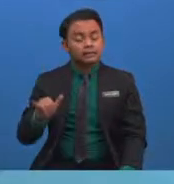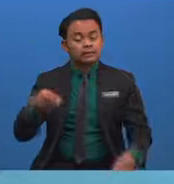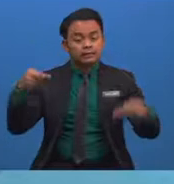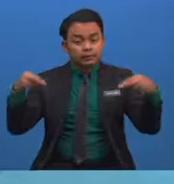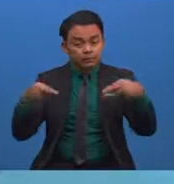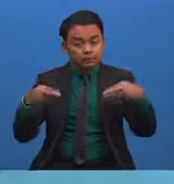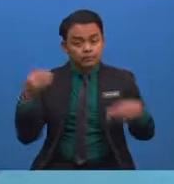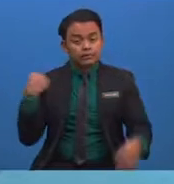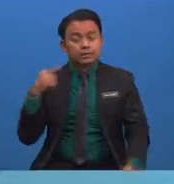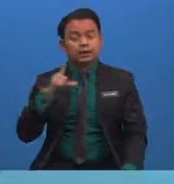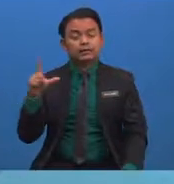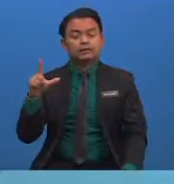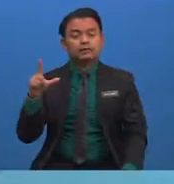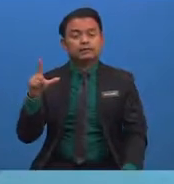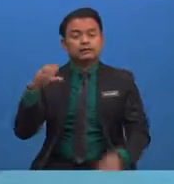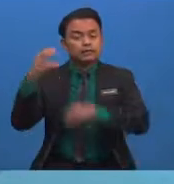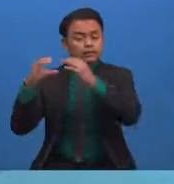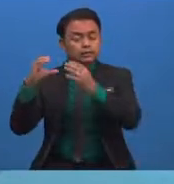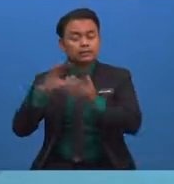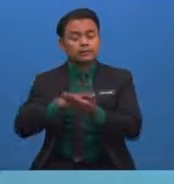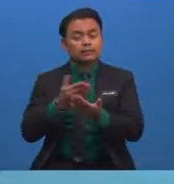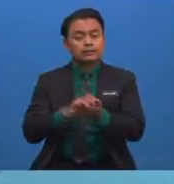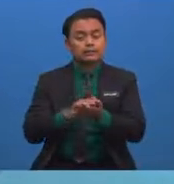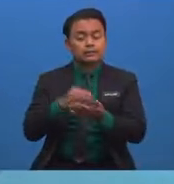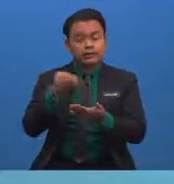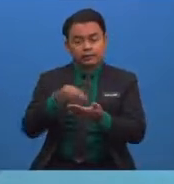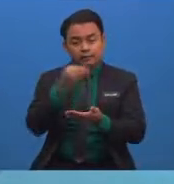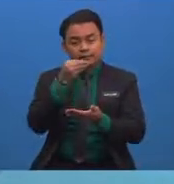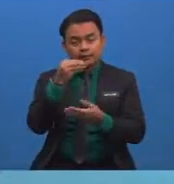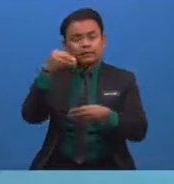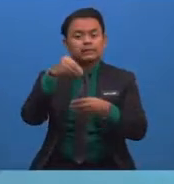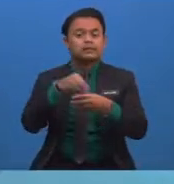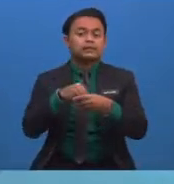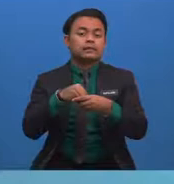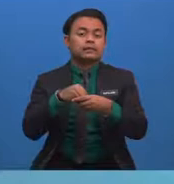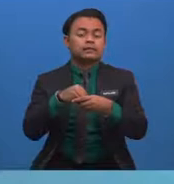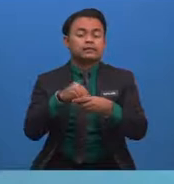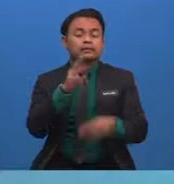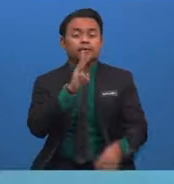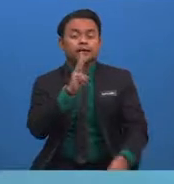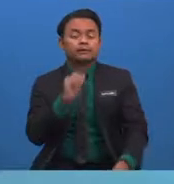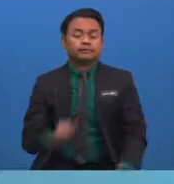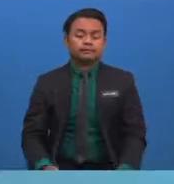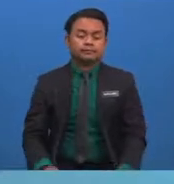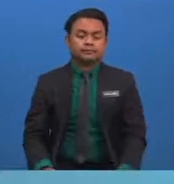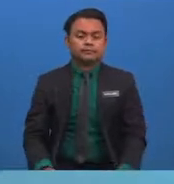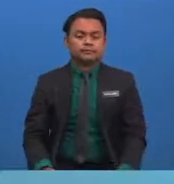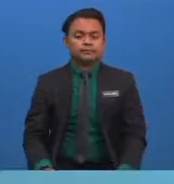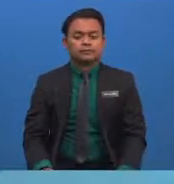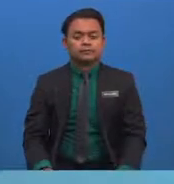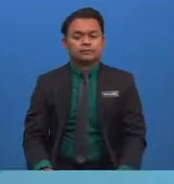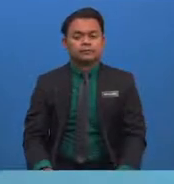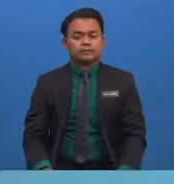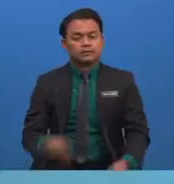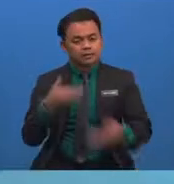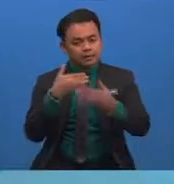makanan dalam cecair yang mendidih sehingga makanan menjadi lembut dan empuk. Bagaimana